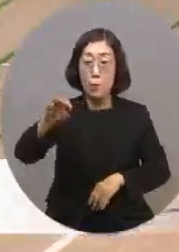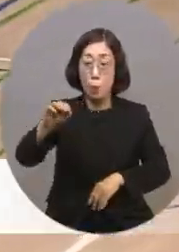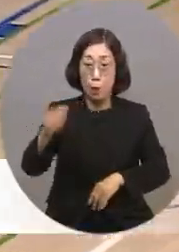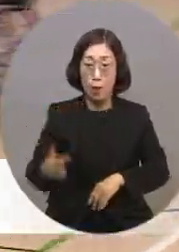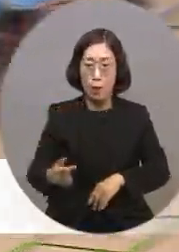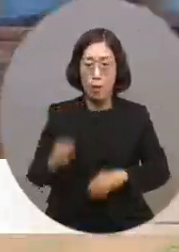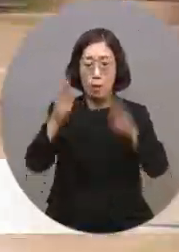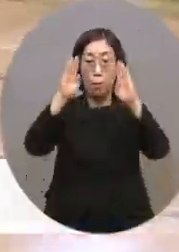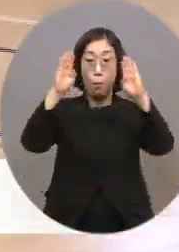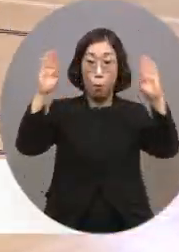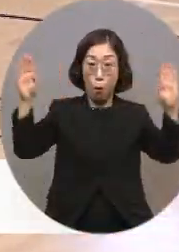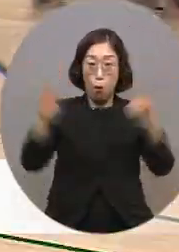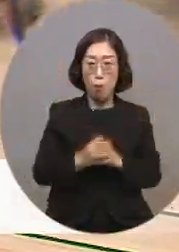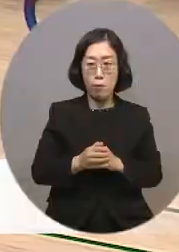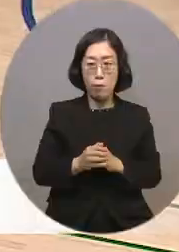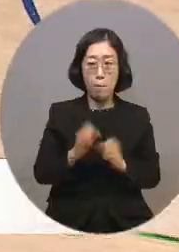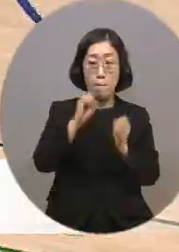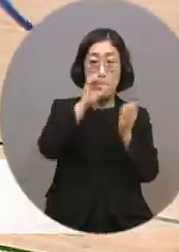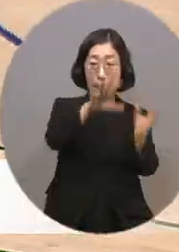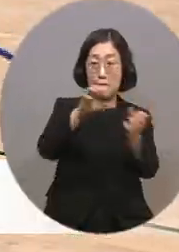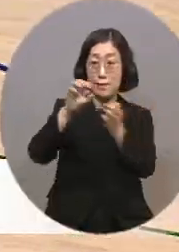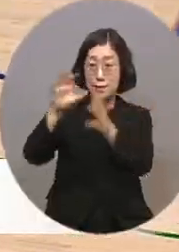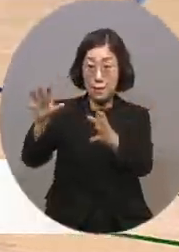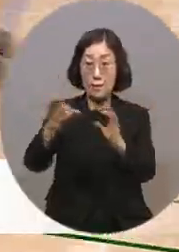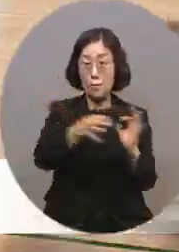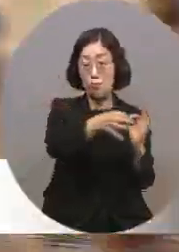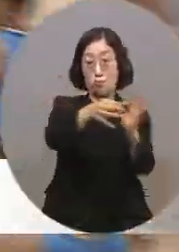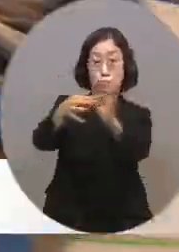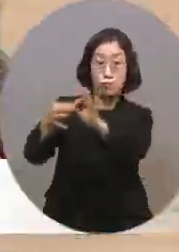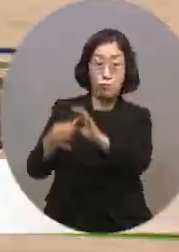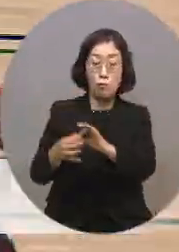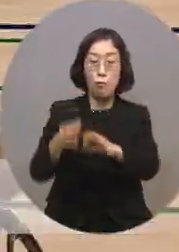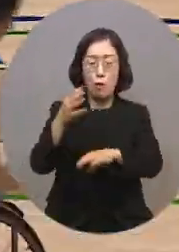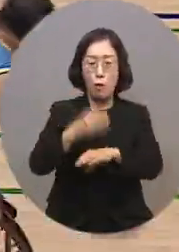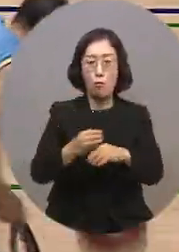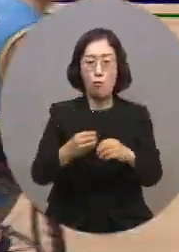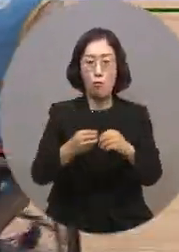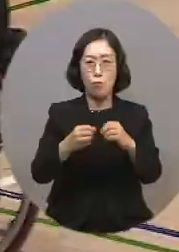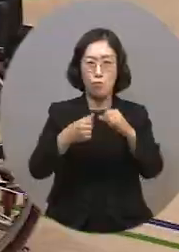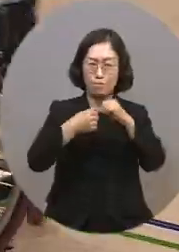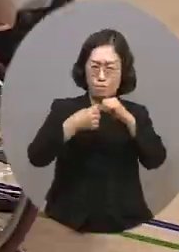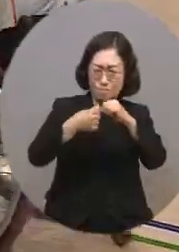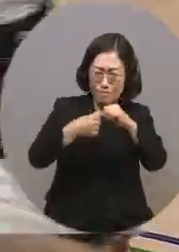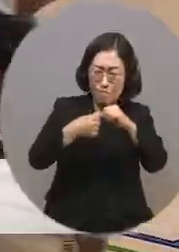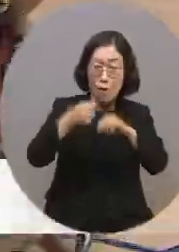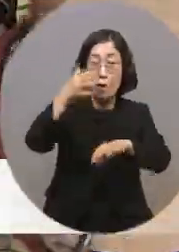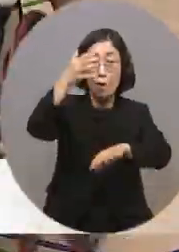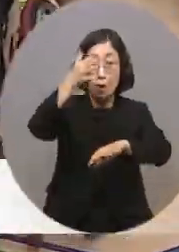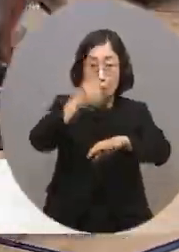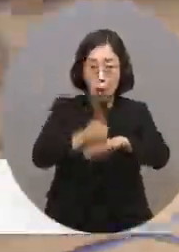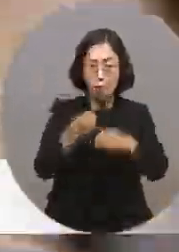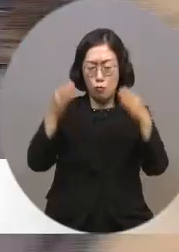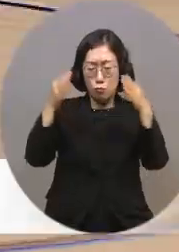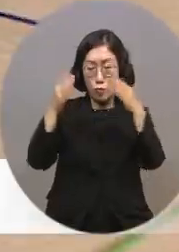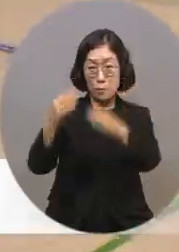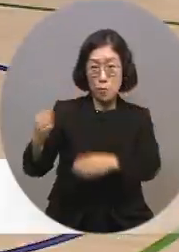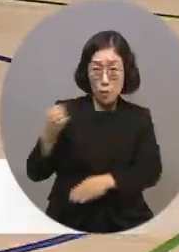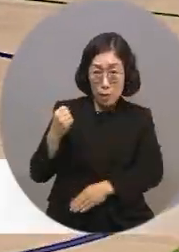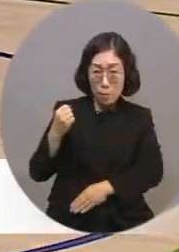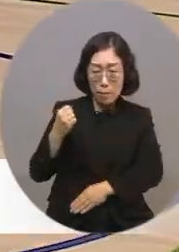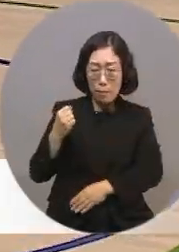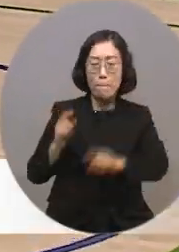넓은 시야를 바탕으로 패스 플레이를 펼치며 접전의 승부를 펼쳤습니다. 승패는 집중력에서